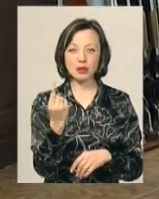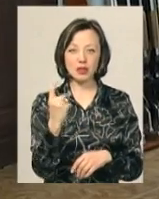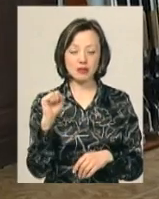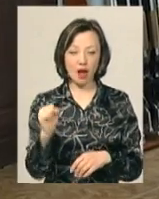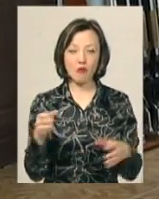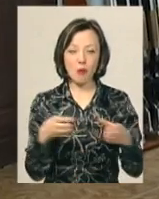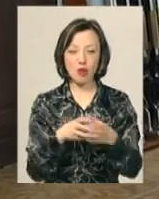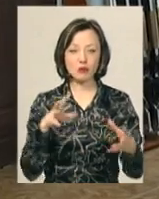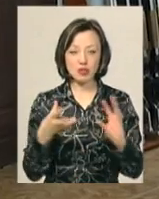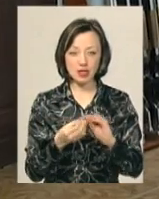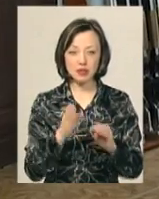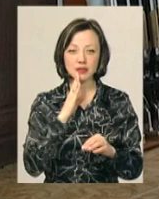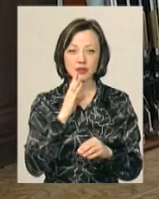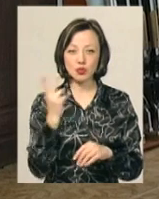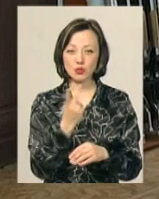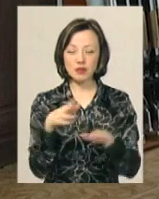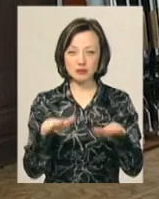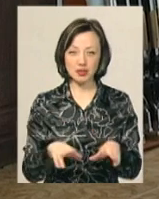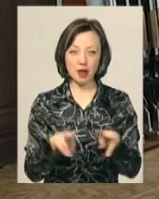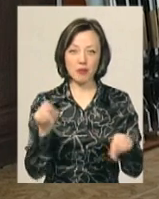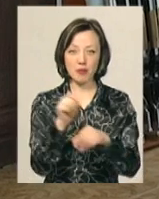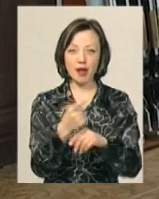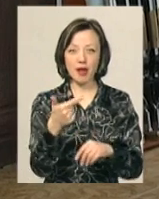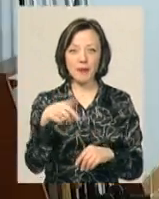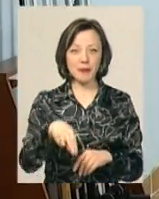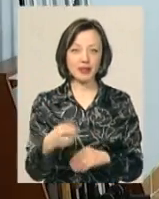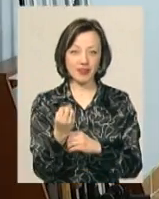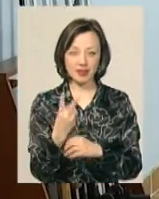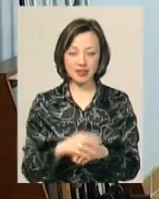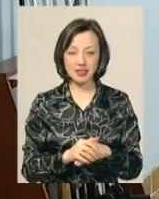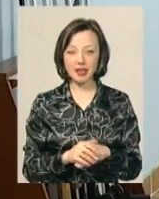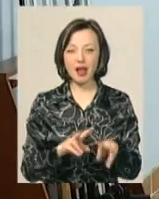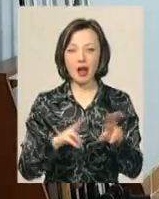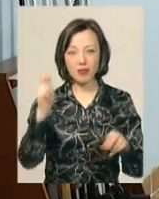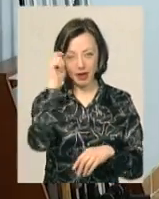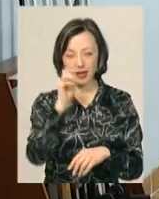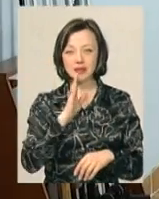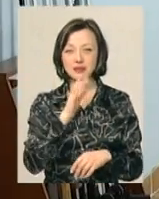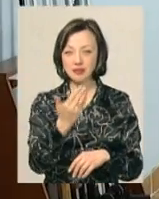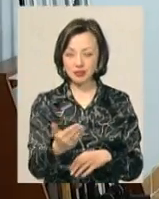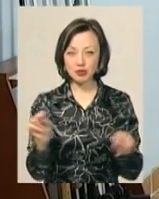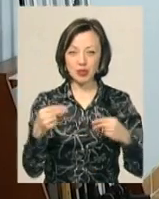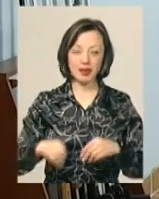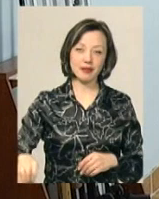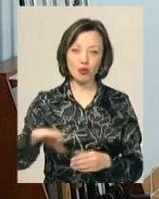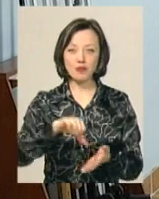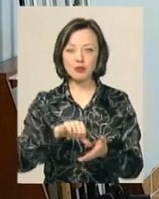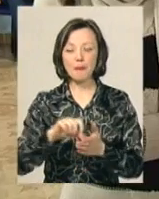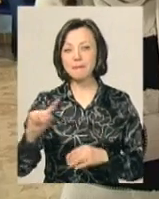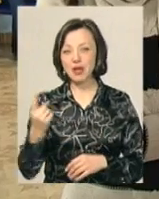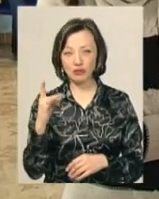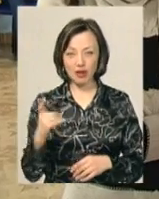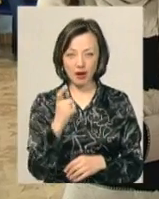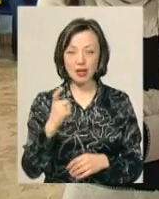У командному заліку вона стала там другою, як і в праві ГП-12. Як і Денис Баблюк, Христина Гілевич на чемпіонаті Європи виступала